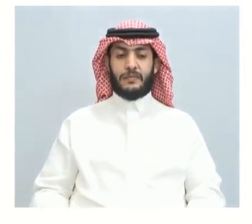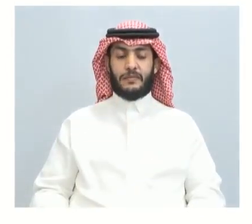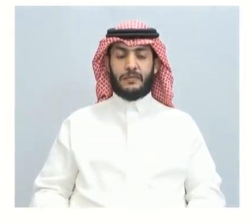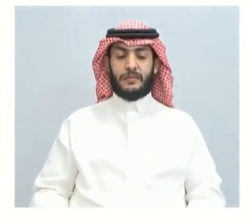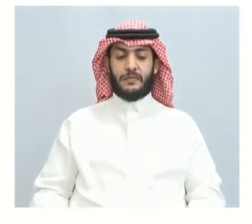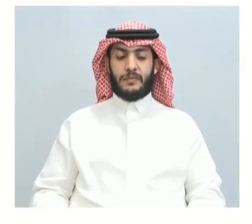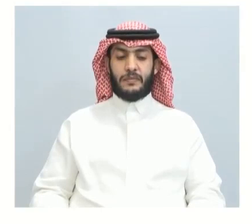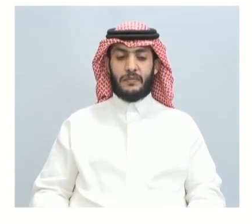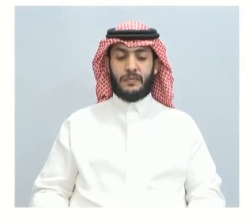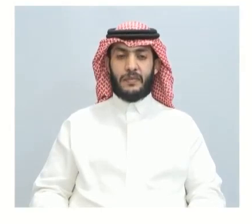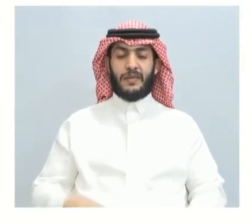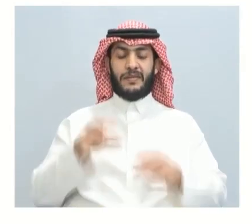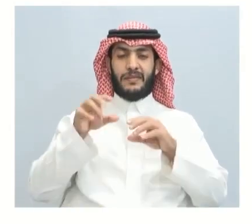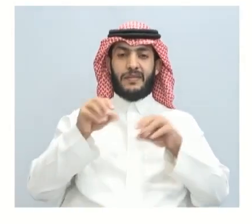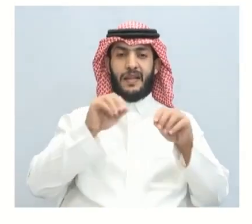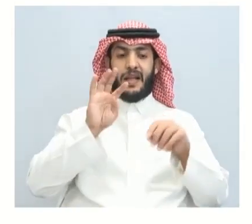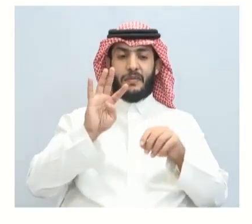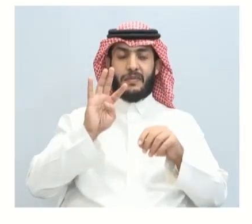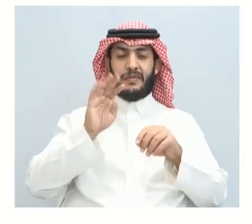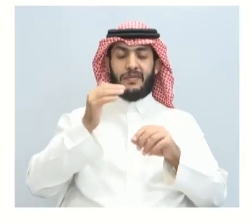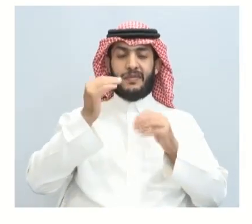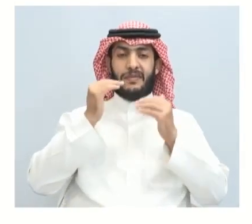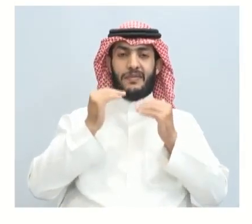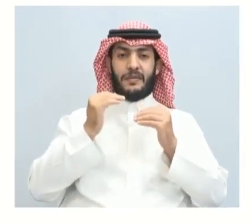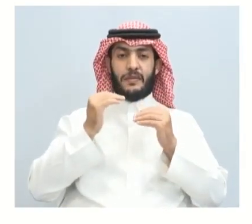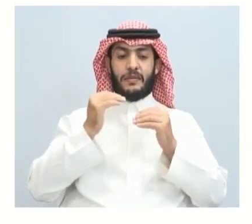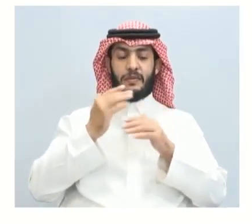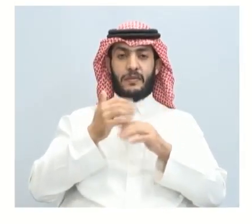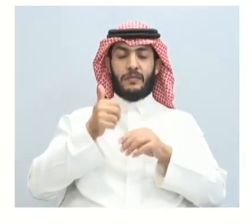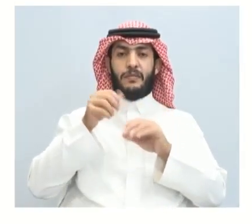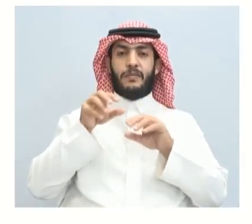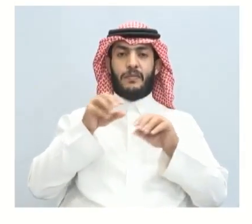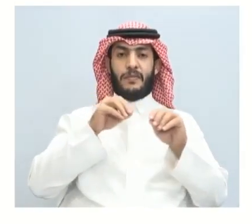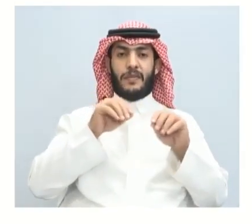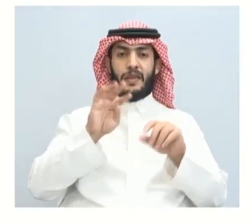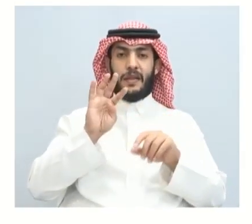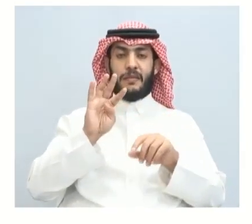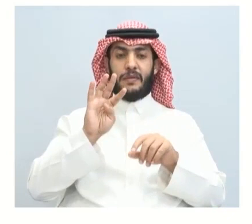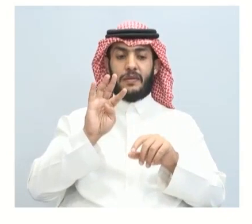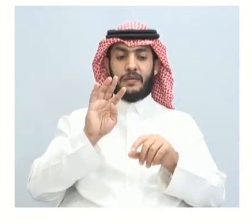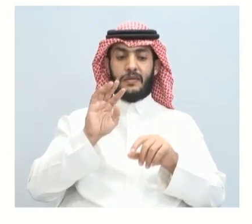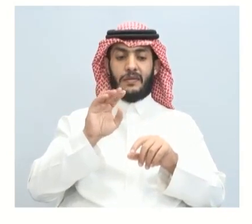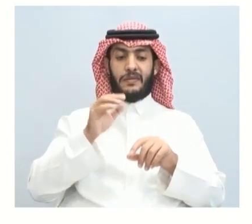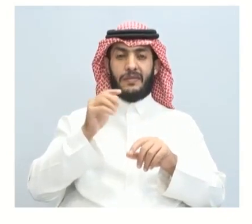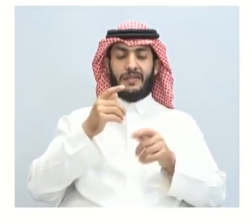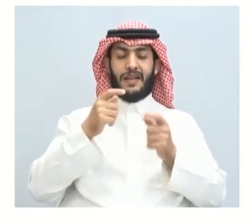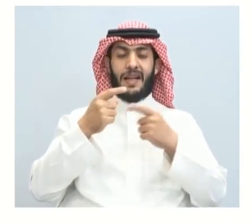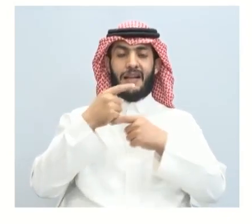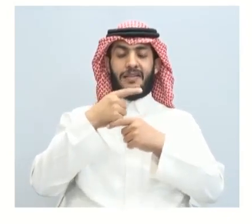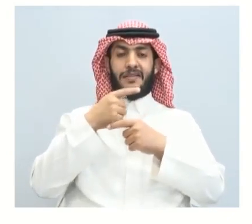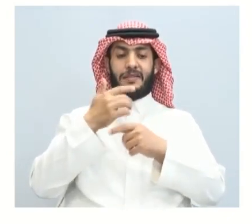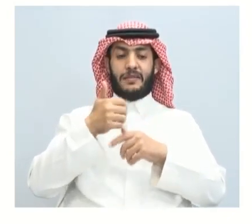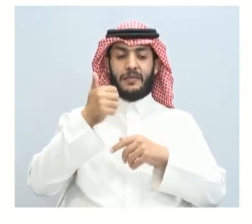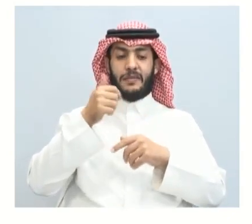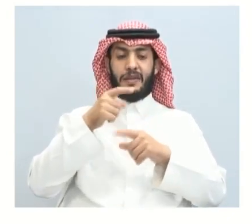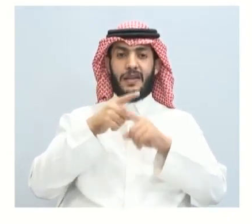وبعد ذلك ساقوم بنقل الاربعه للطرف الثاني فانا سانقل الاربعه الان للجهه الثانيه وتصير